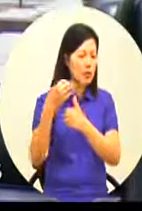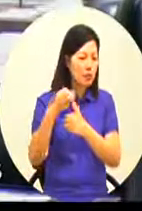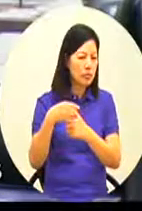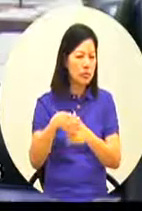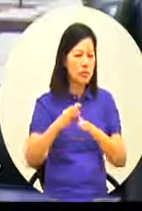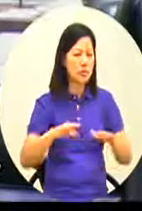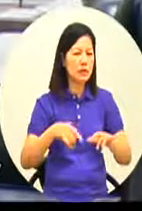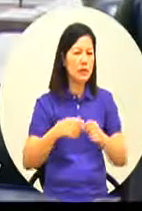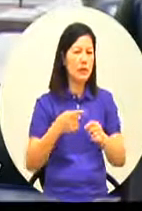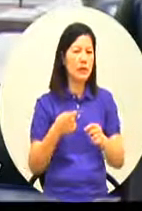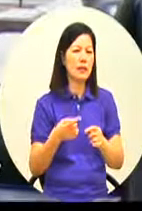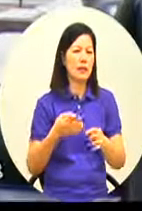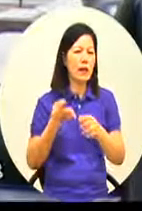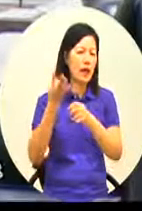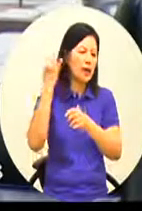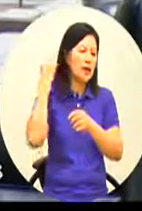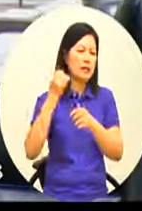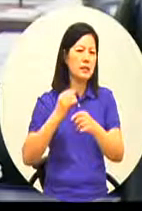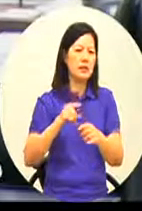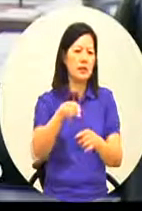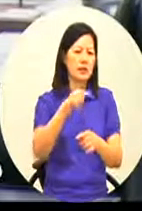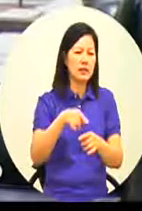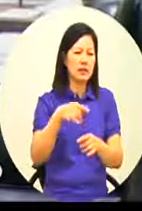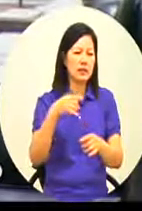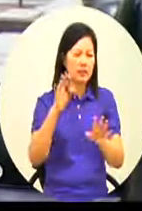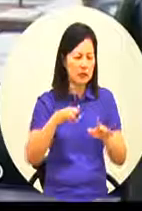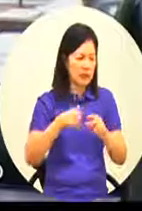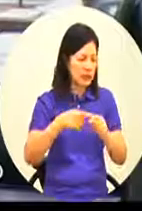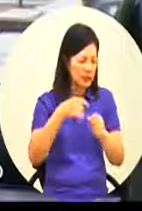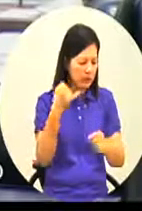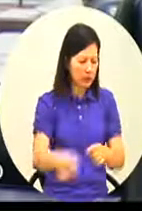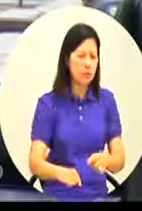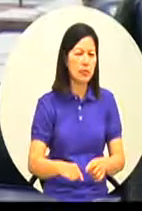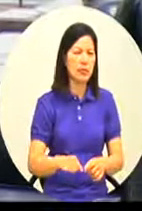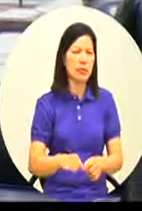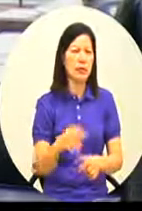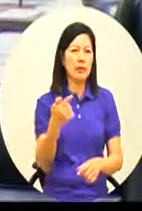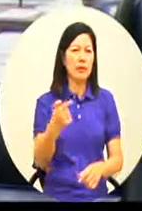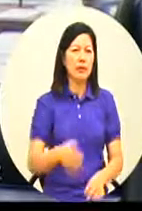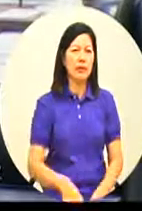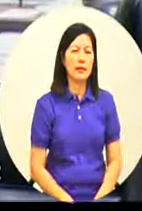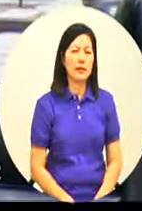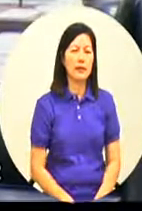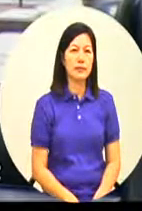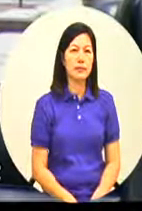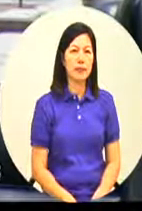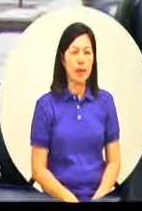年又比往年 更差，那到底是怎么回事？那我觉得这一点先给